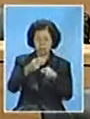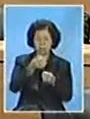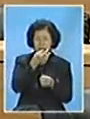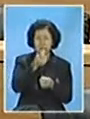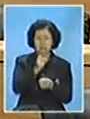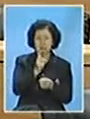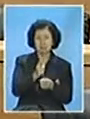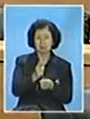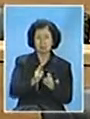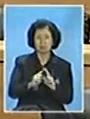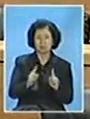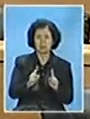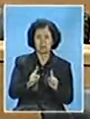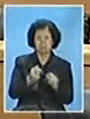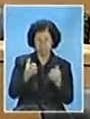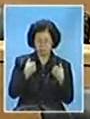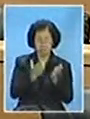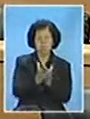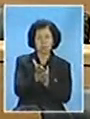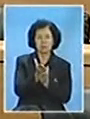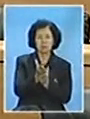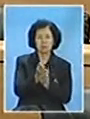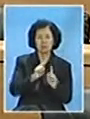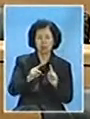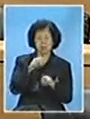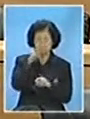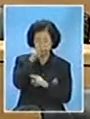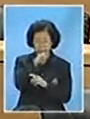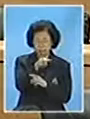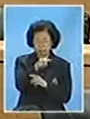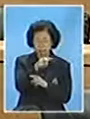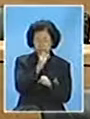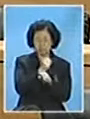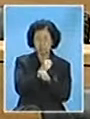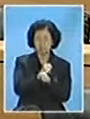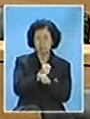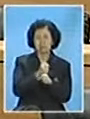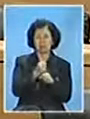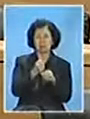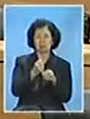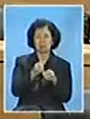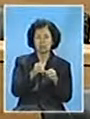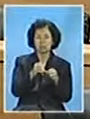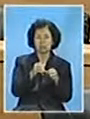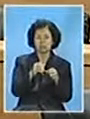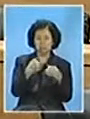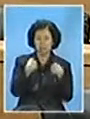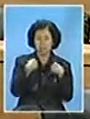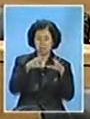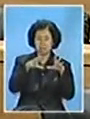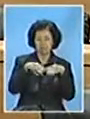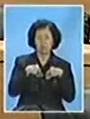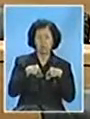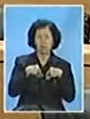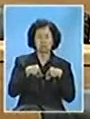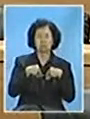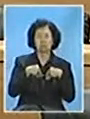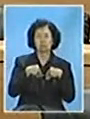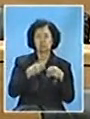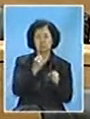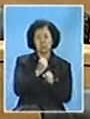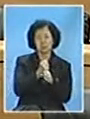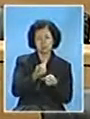จะสมควรที่จะมีสิทธิ์แต่ว่าถ้ามองถึงการที่จะทำให้เกิดการยอมรับกันแล้วก็การที่จะทำให้